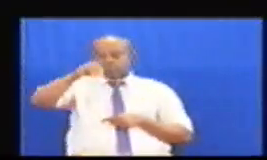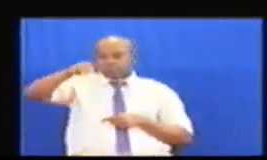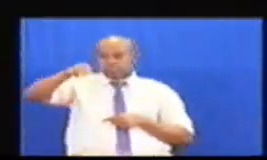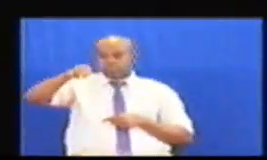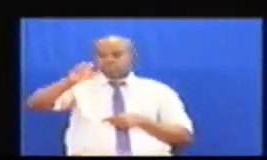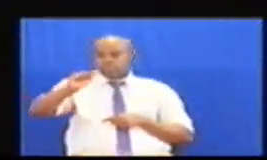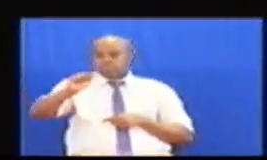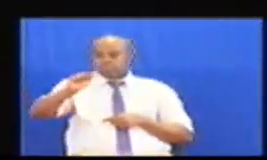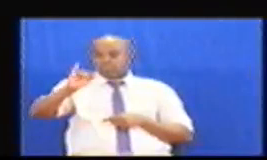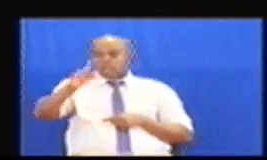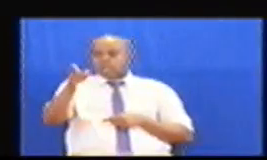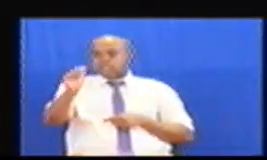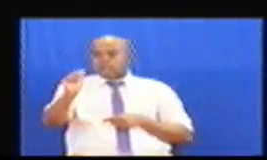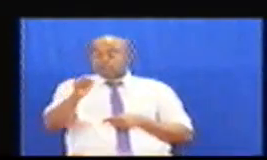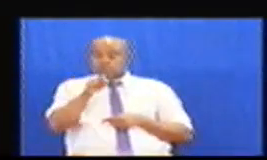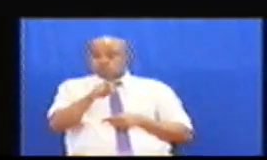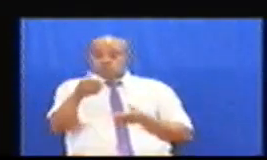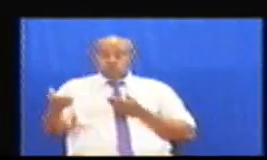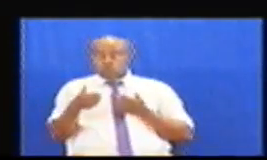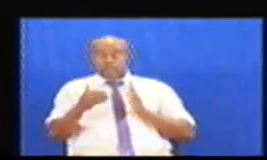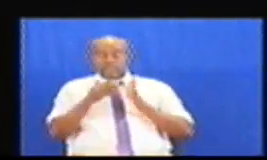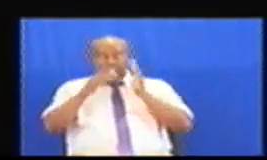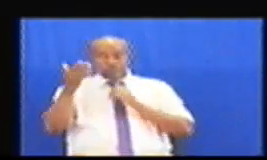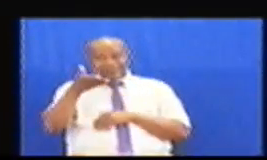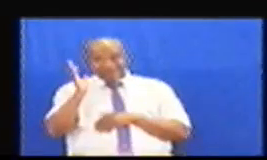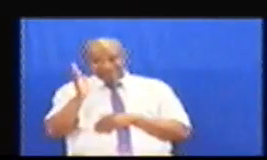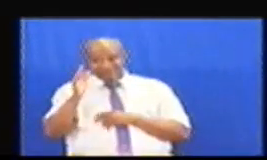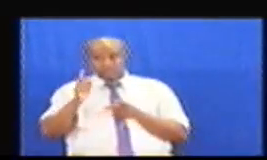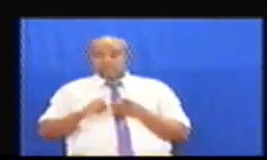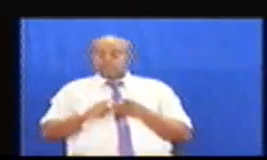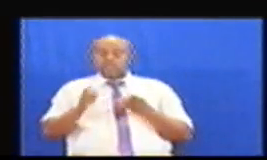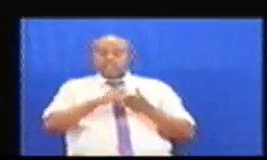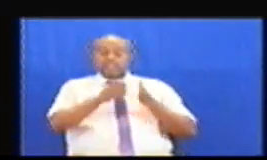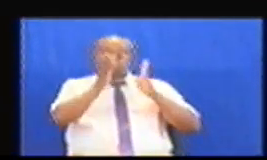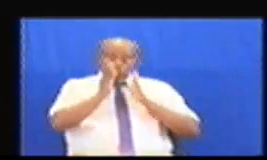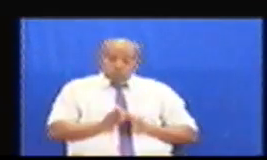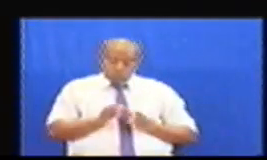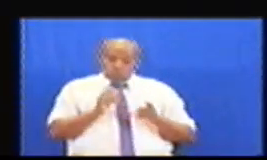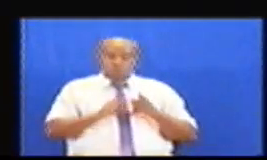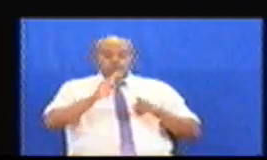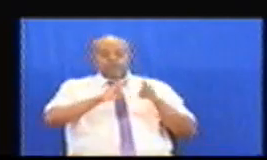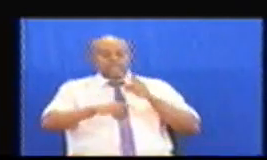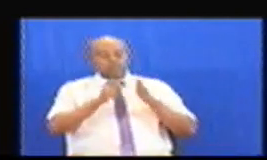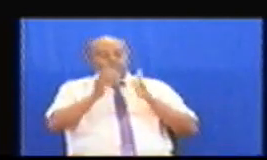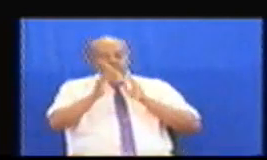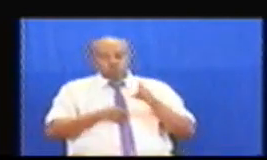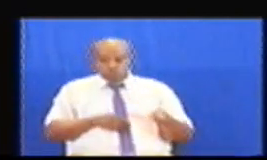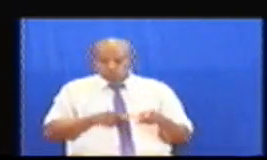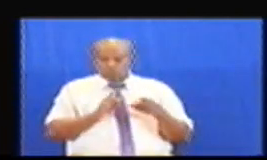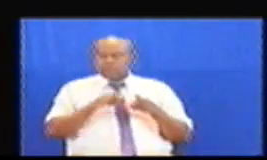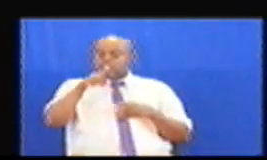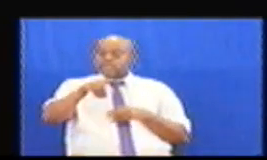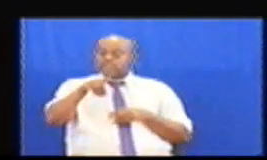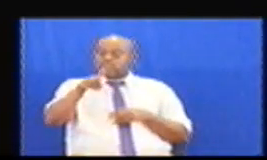Mwanasheria Mkuu wa Serikali, Katibu Mkuu Profesa Sifuni Mchome, Naibu Katibu Mkuu DPP na